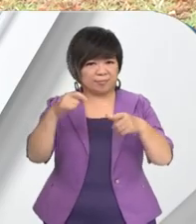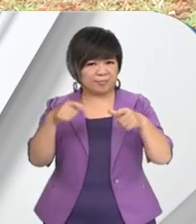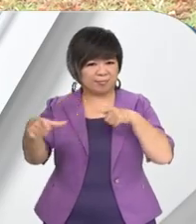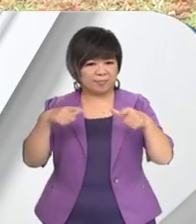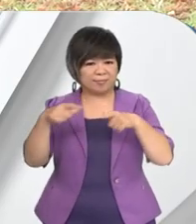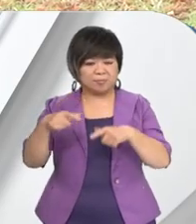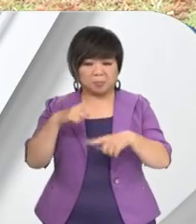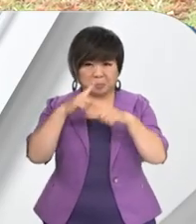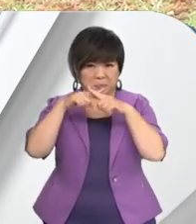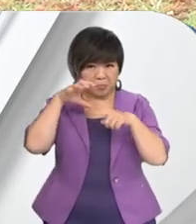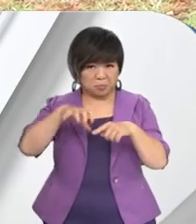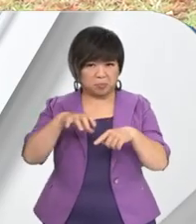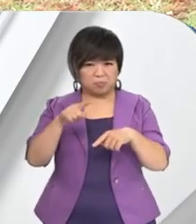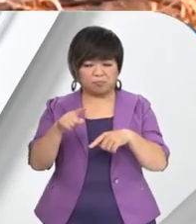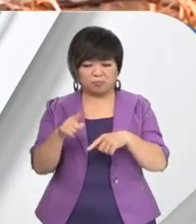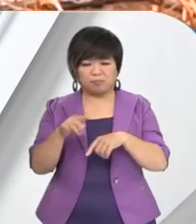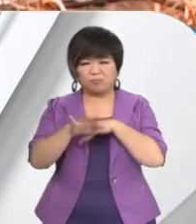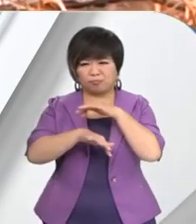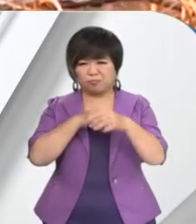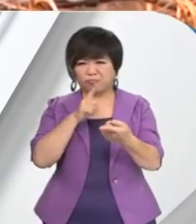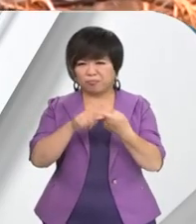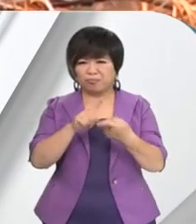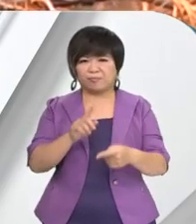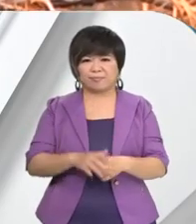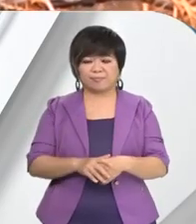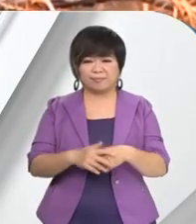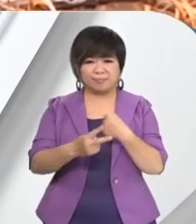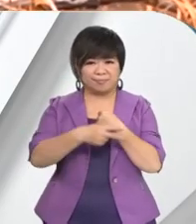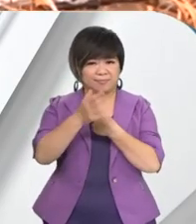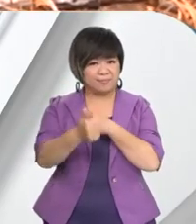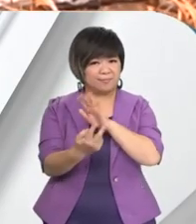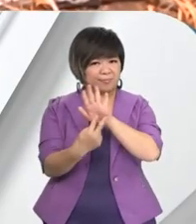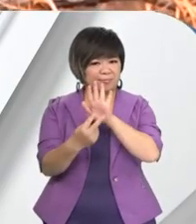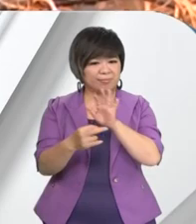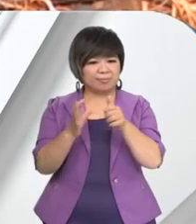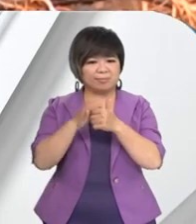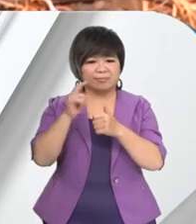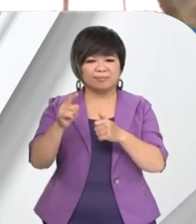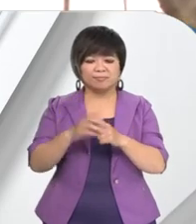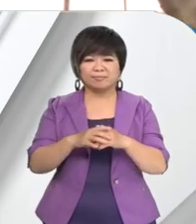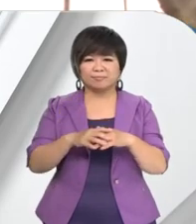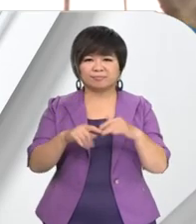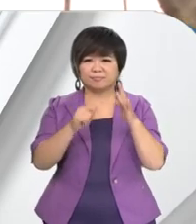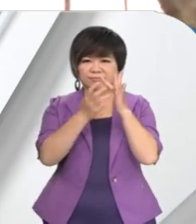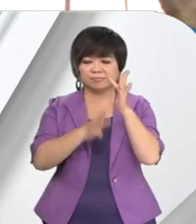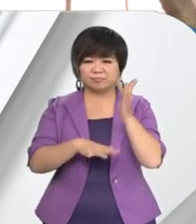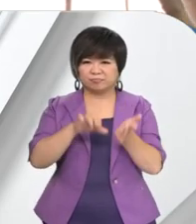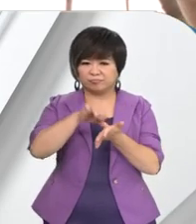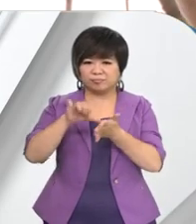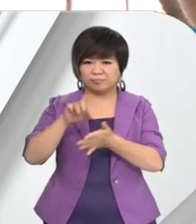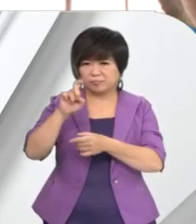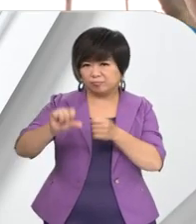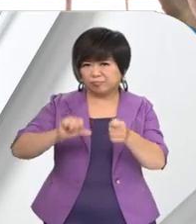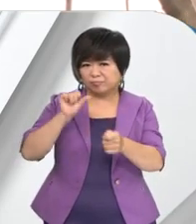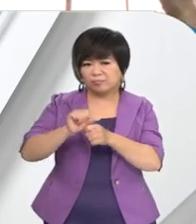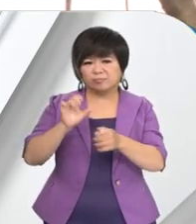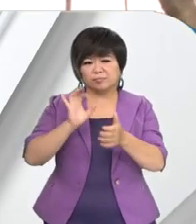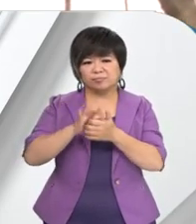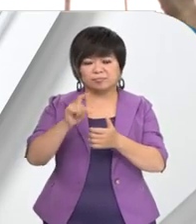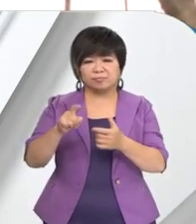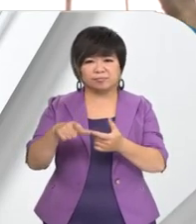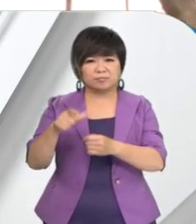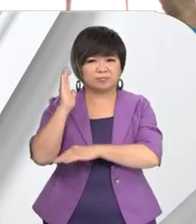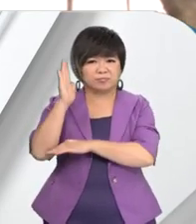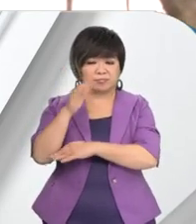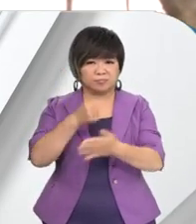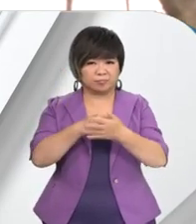日比照顾了真好的美国非常。冬天的李总讲，你钓美国非常装了近就是唔难，你更舒含自耕的人